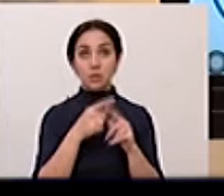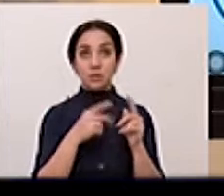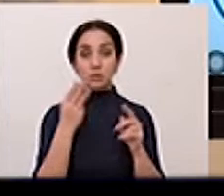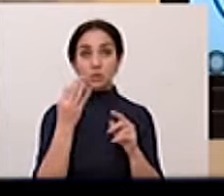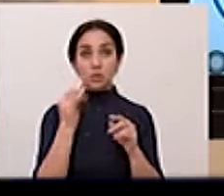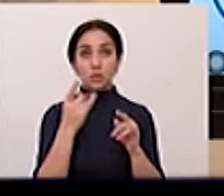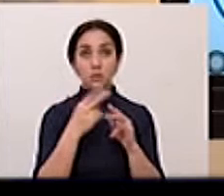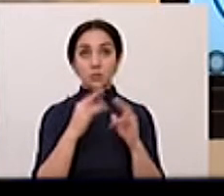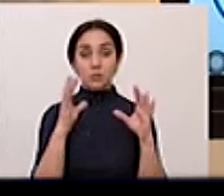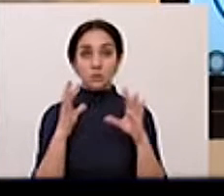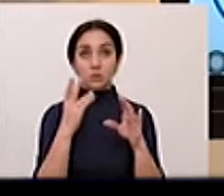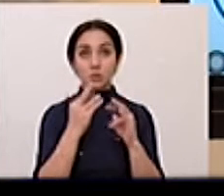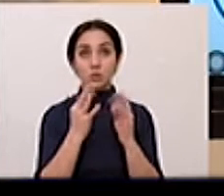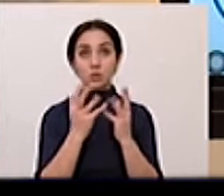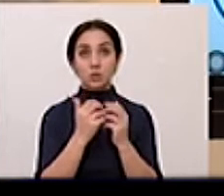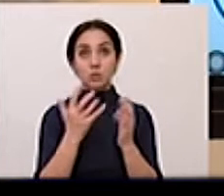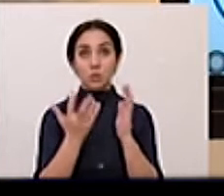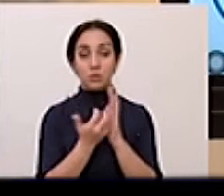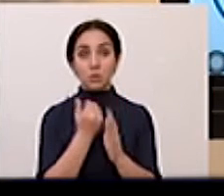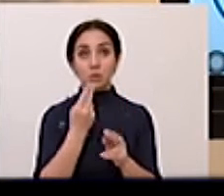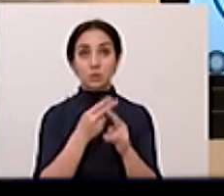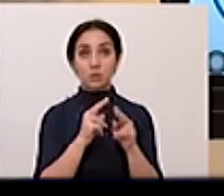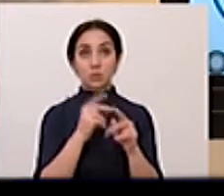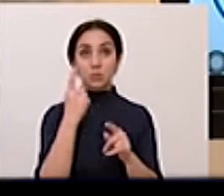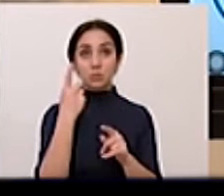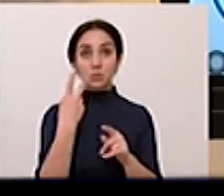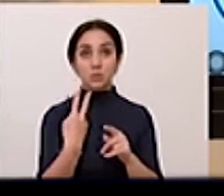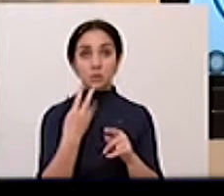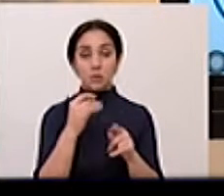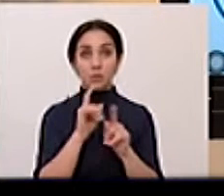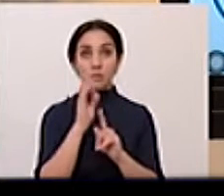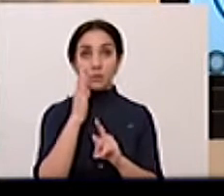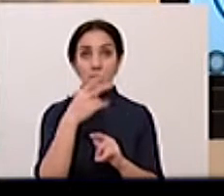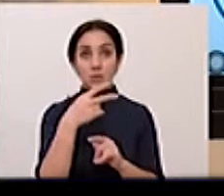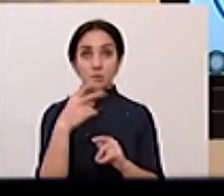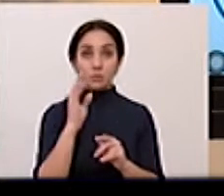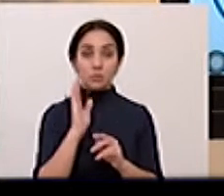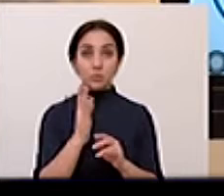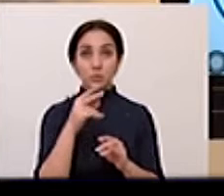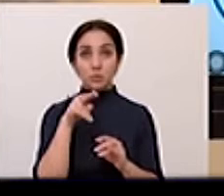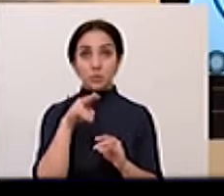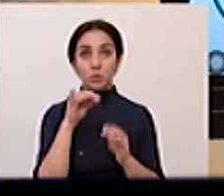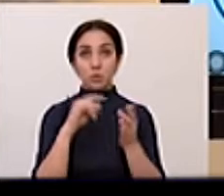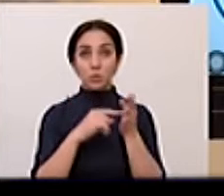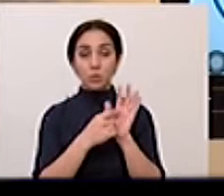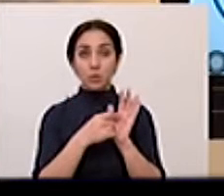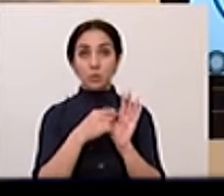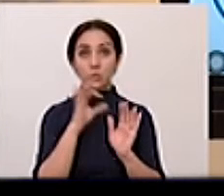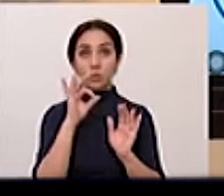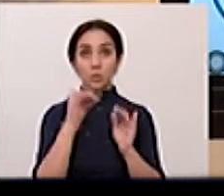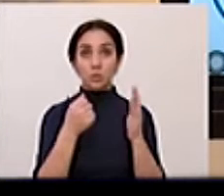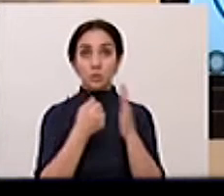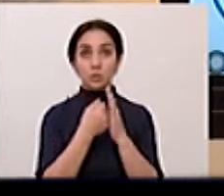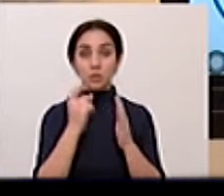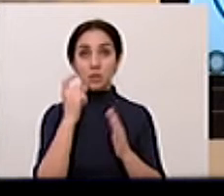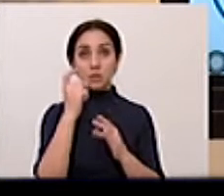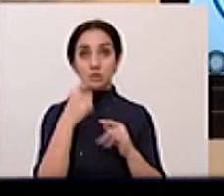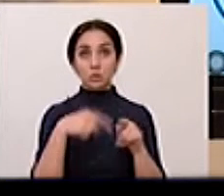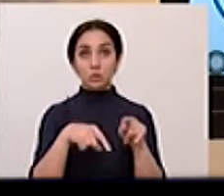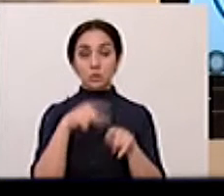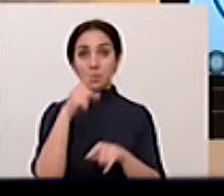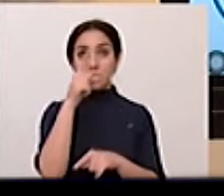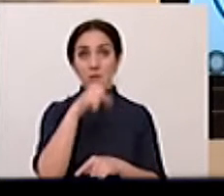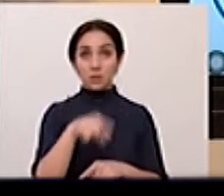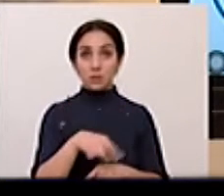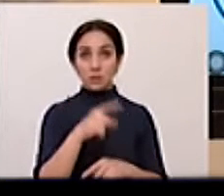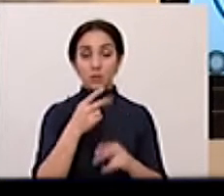sharning hajmini hisoblab olaylik. Demak, 1 taqsim 2v teng bo'ladi pi ko'paytiruv 0 dan hashgacha